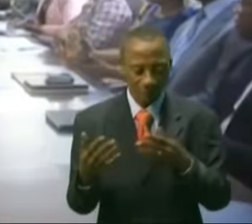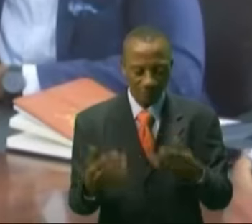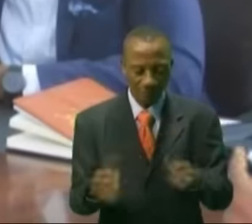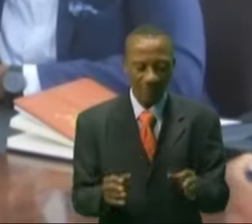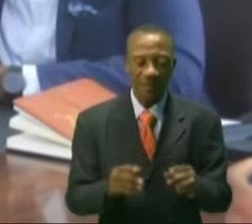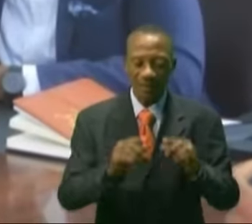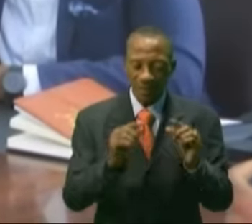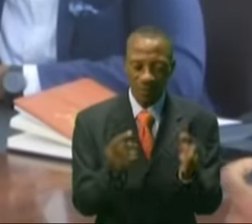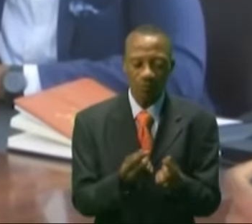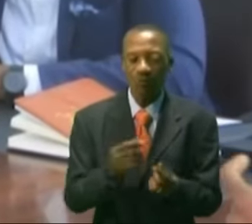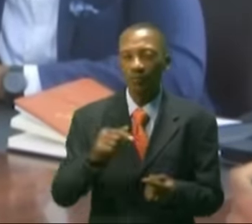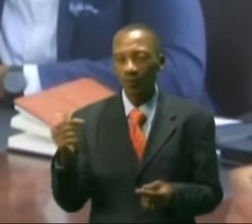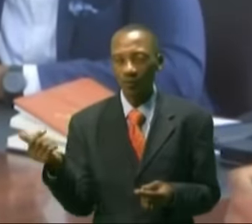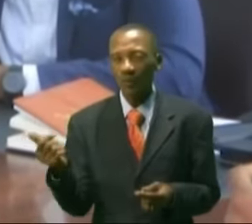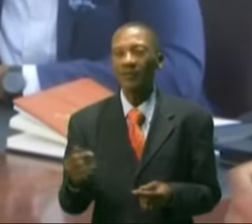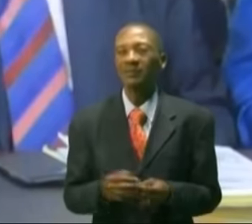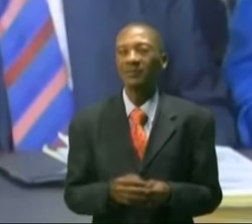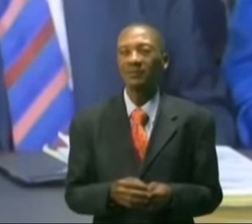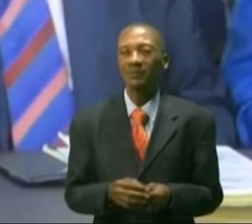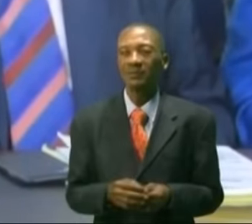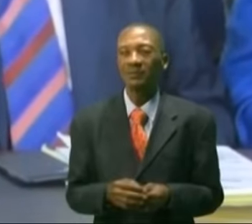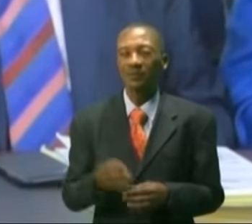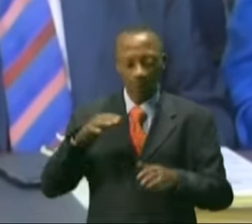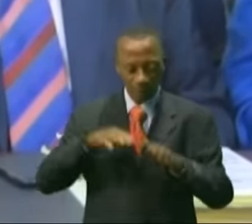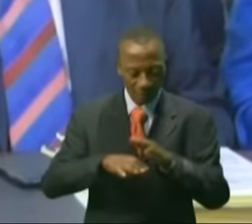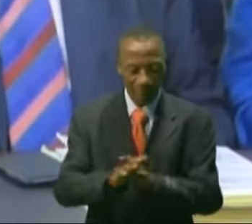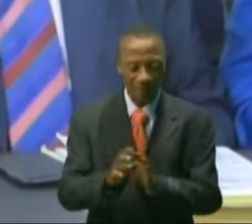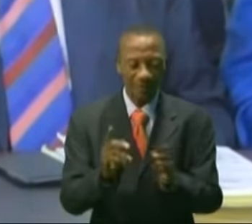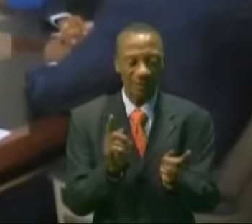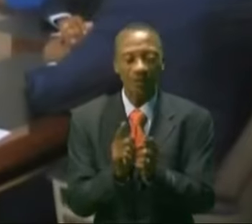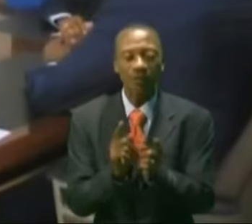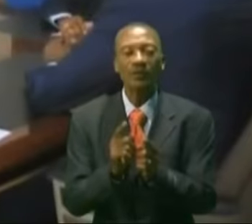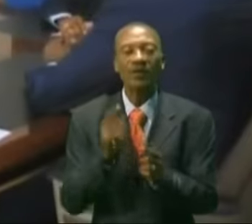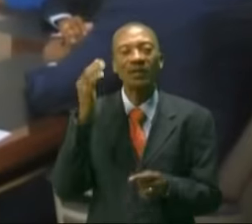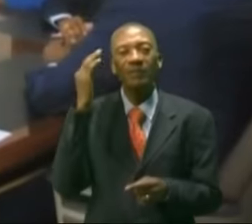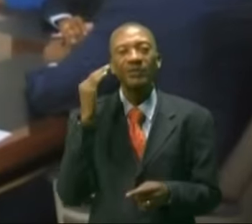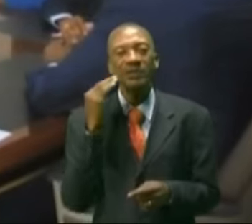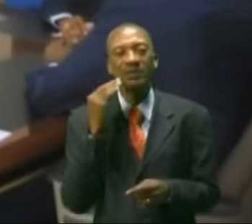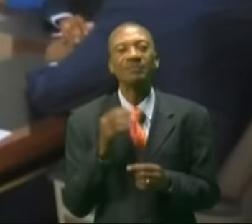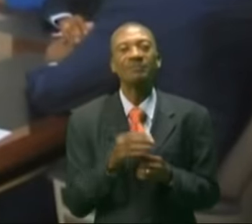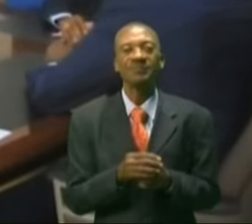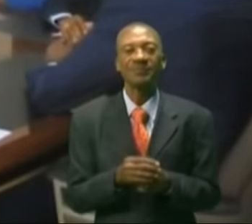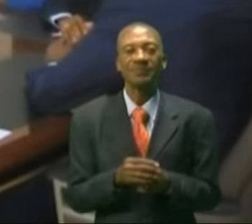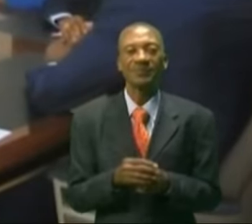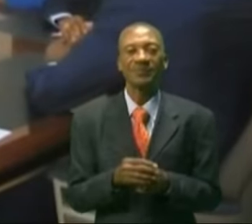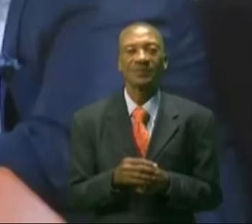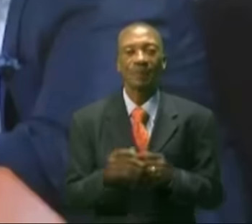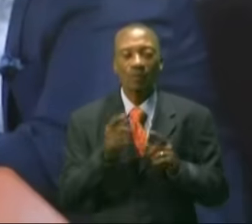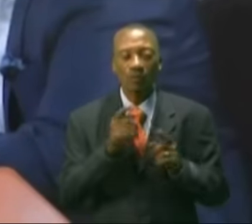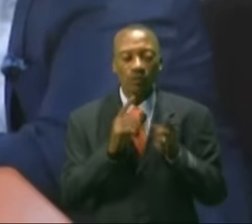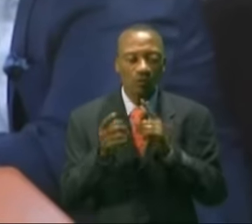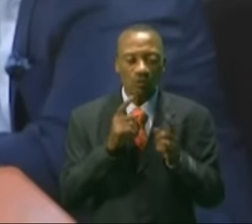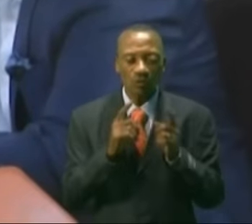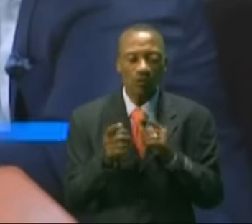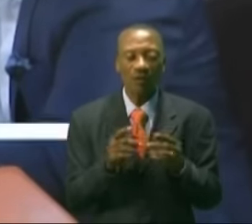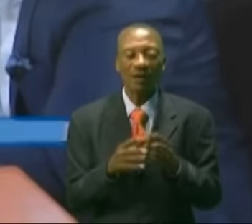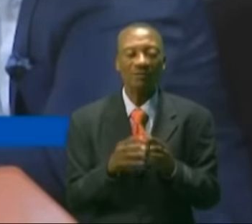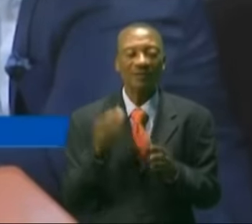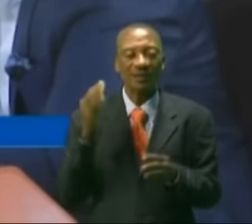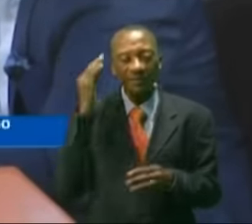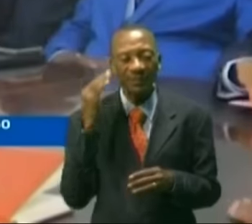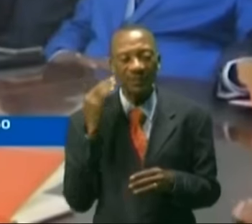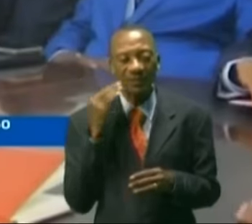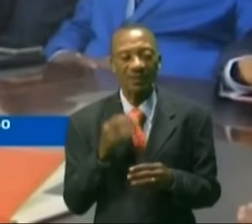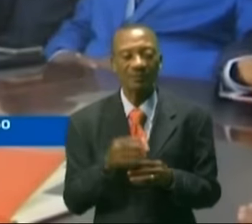congolais, commission technique du ministère de la Justice, et ses membres se sont retrouvés autour des gardes des Sceaux pour réfléchir déjà sur